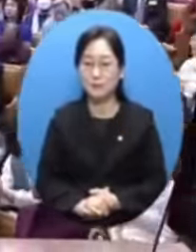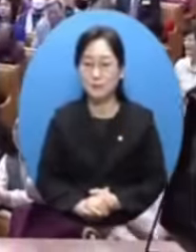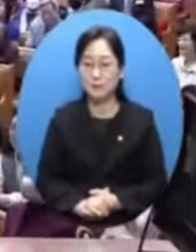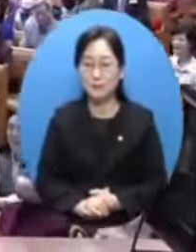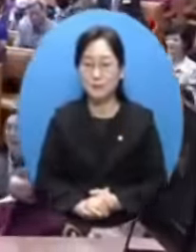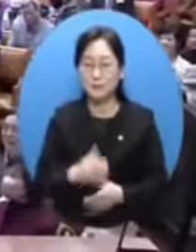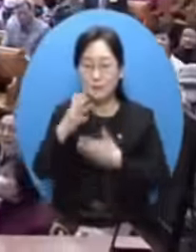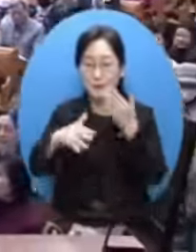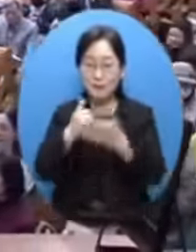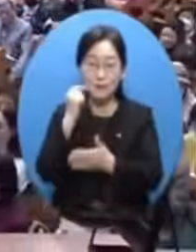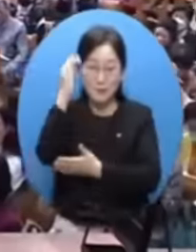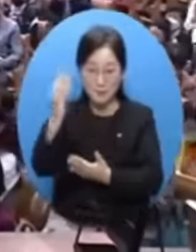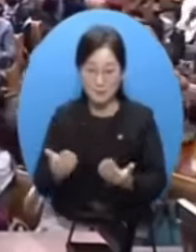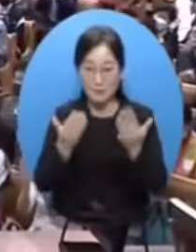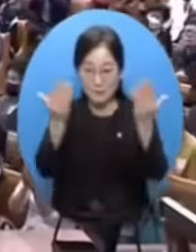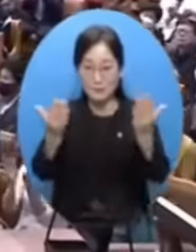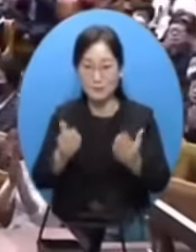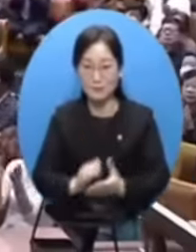하나님께 영광 돌립니다.